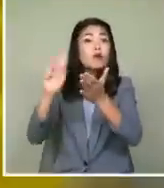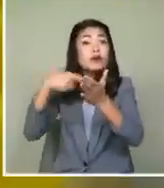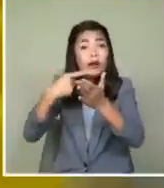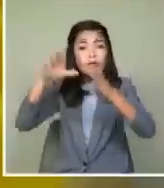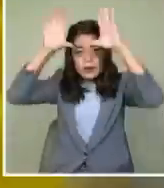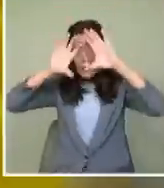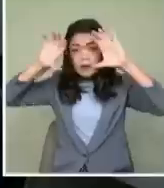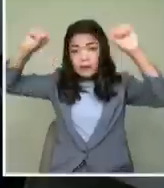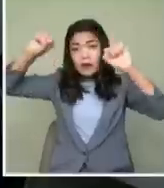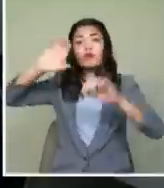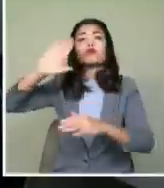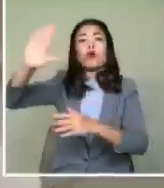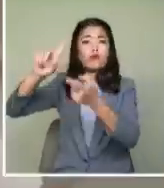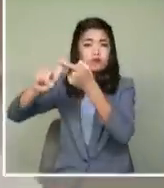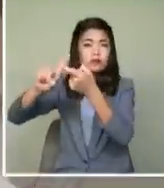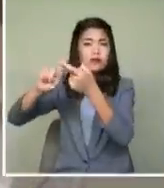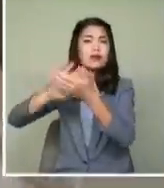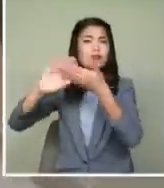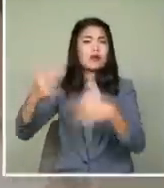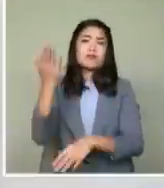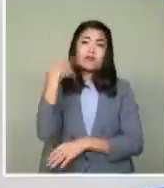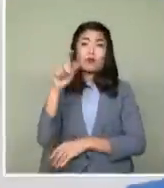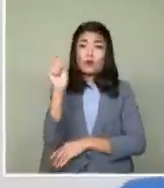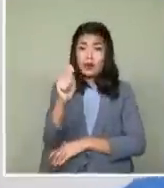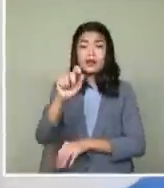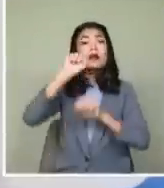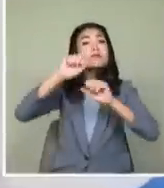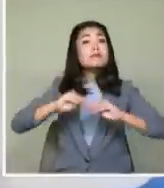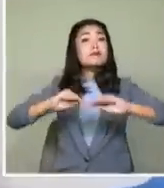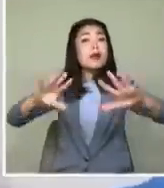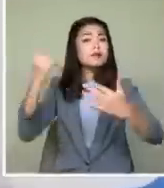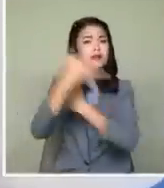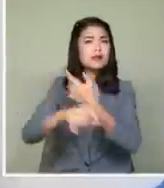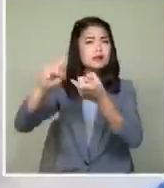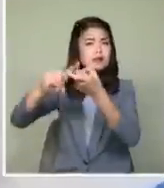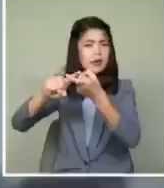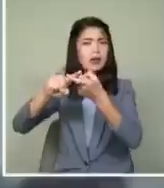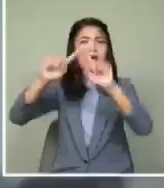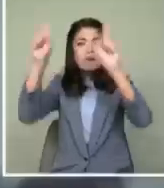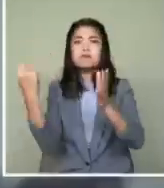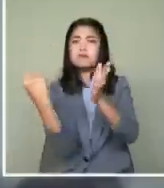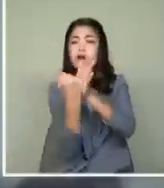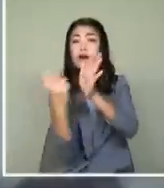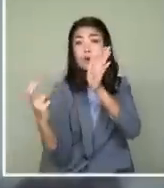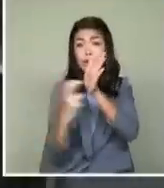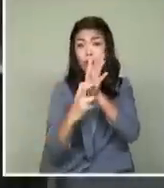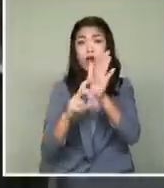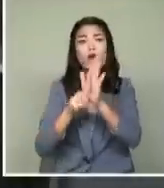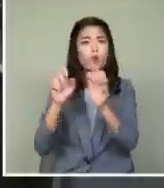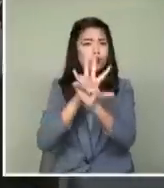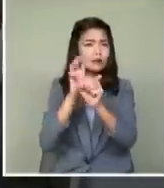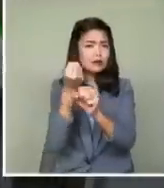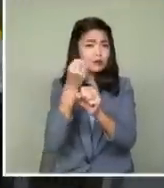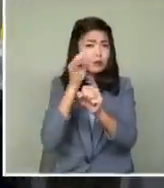ธิบดีวลาดิเมียร์ปูตินผู้นำรัสเซียแล้วเมื่อวันอังคารพร้อมกับประกาศนะครับว่ารัสเซียเนี่ยได้ขึ้นทะเบียนวัคซีนป้องกันโควิด-19 เป็นเ